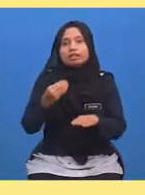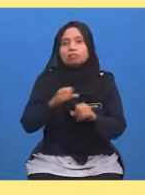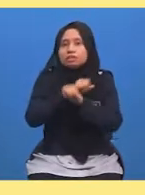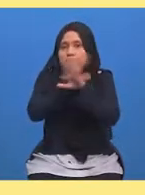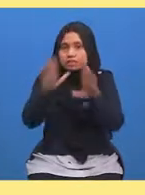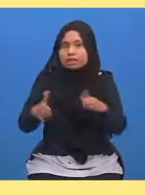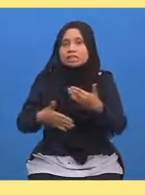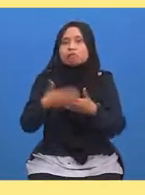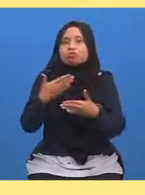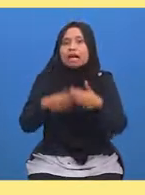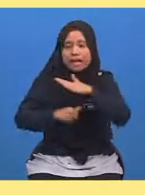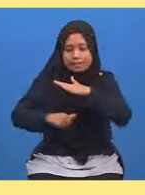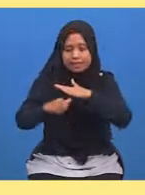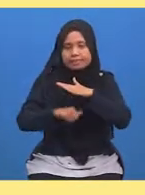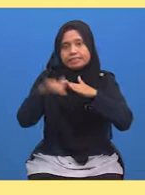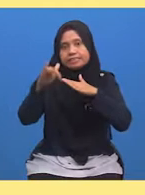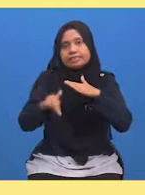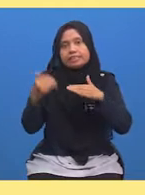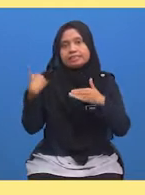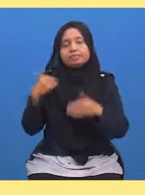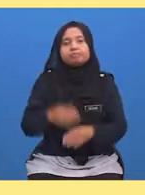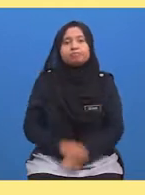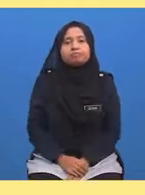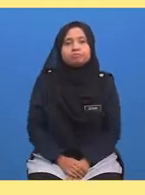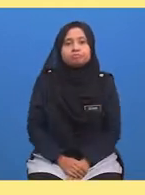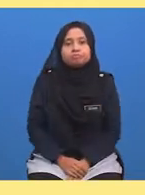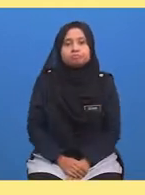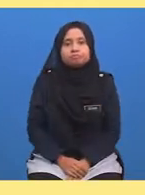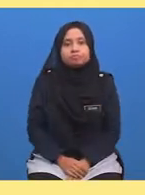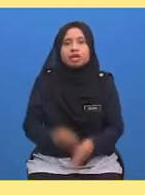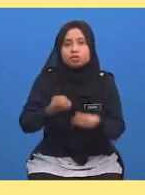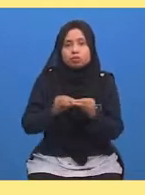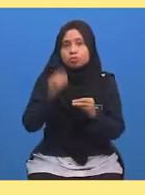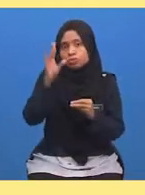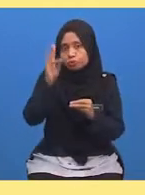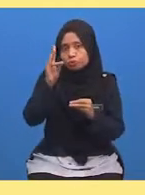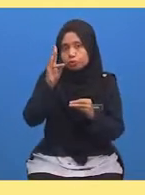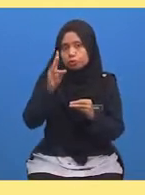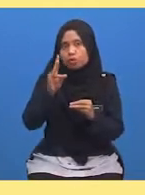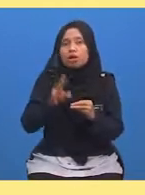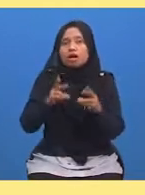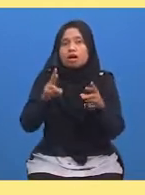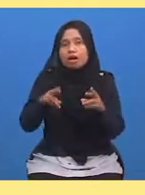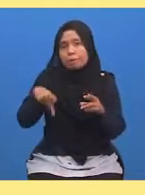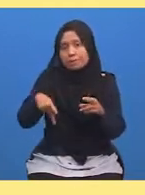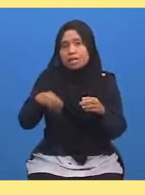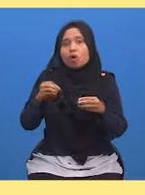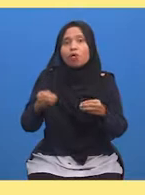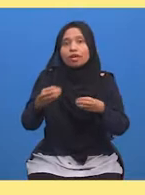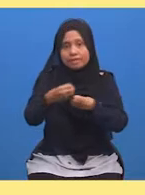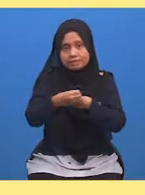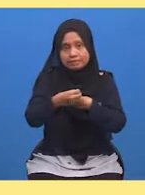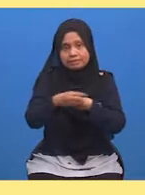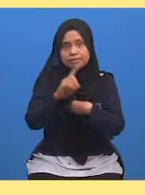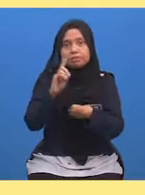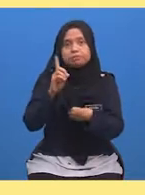menjelaskan kemudahan asas yang ada. Yang ketujuh, rancangan organisasi, di